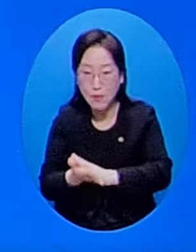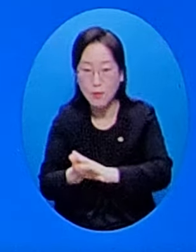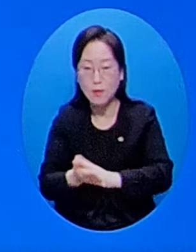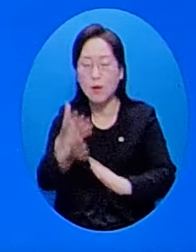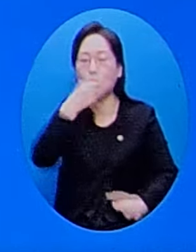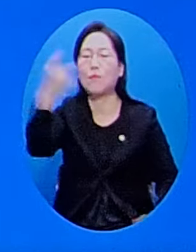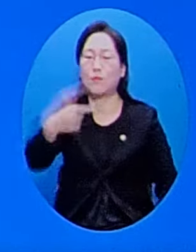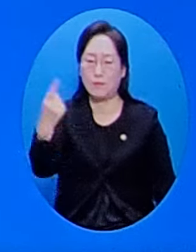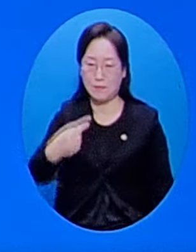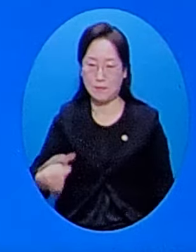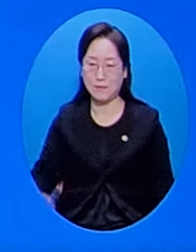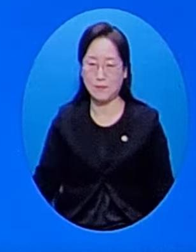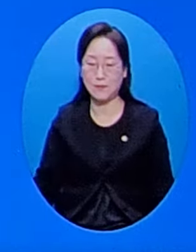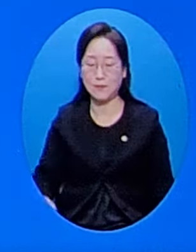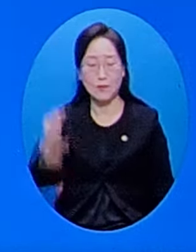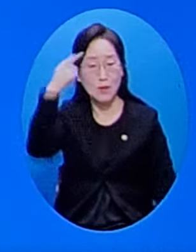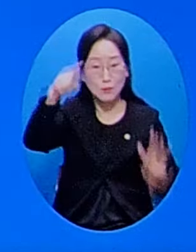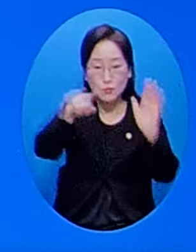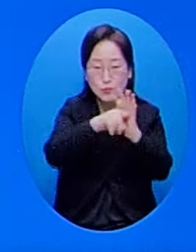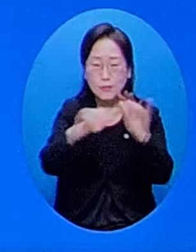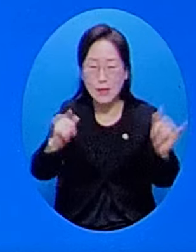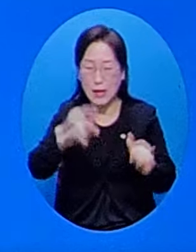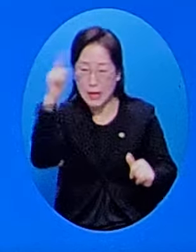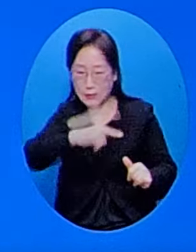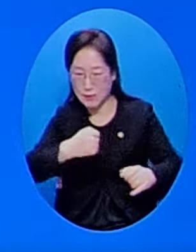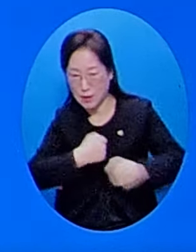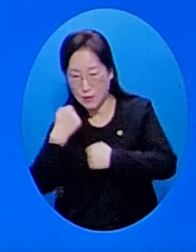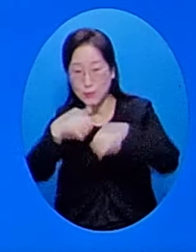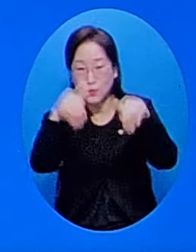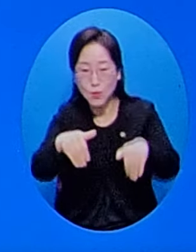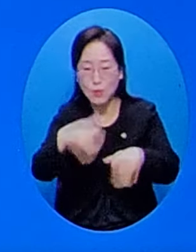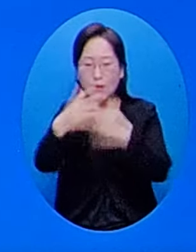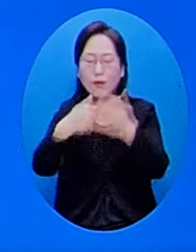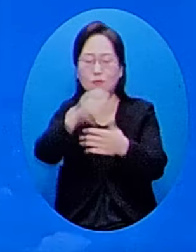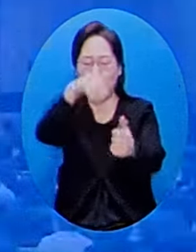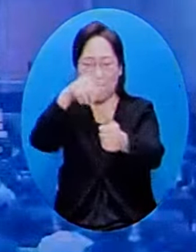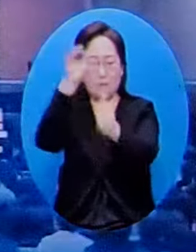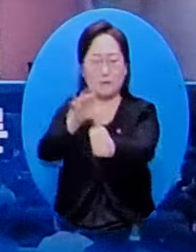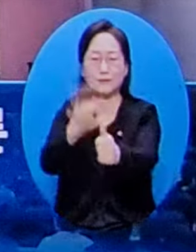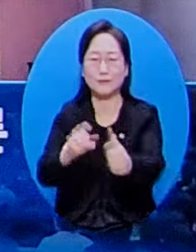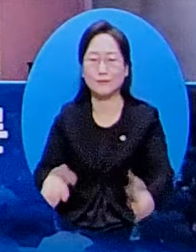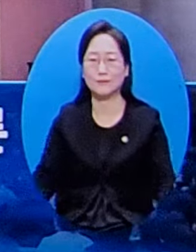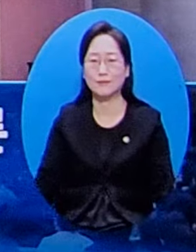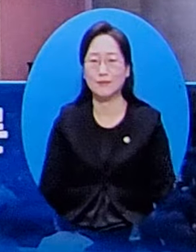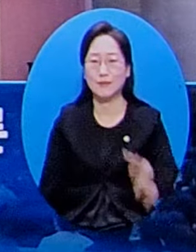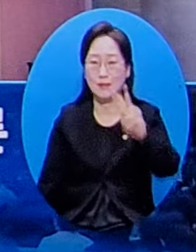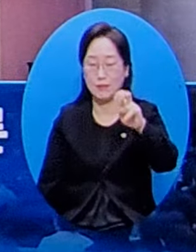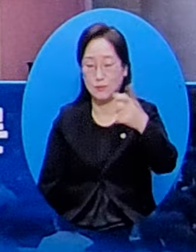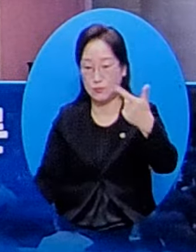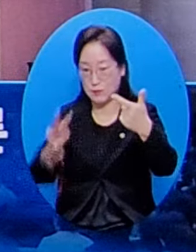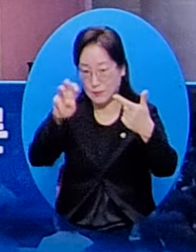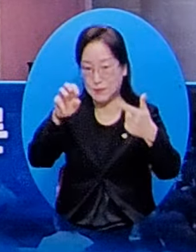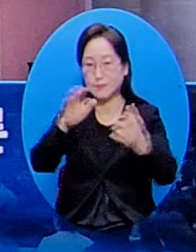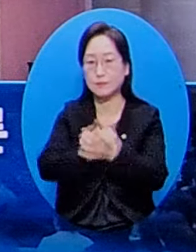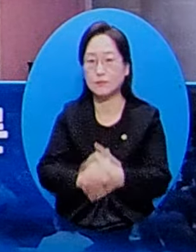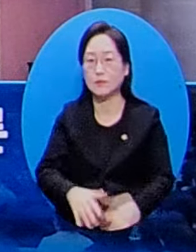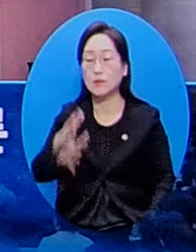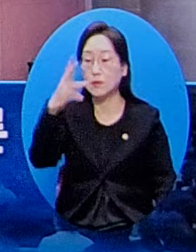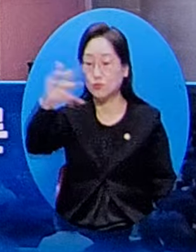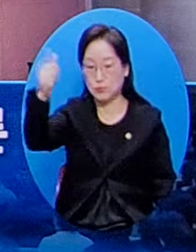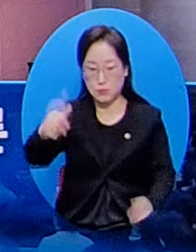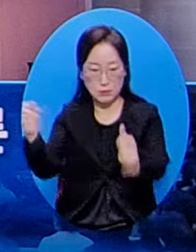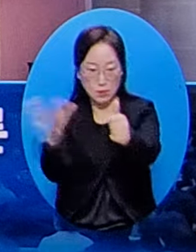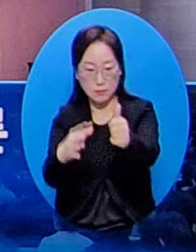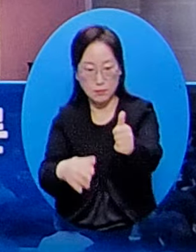것입니다. 부정적인 사람 악하고 게으른 종을 주인이 책망합니다. 26절 3절에 이와 책망합니다. 그 주인이